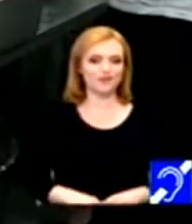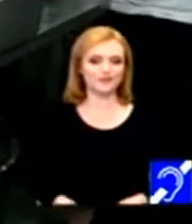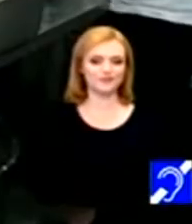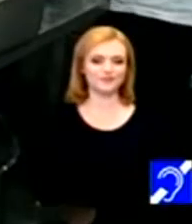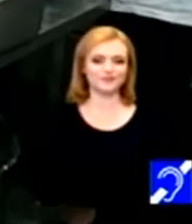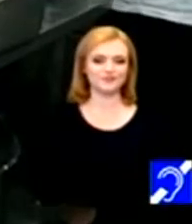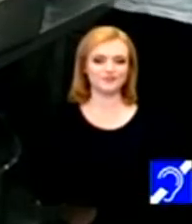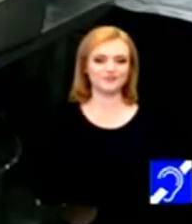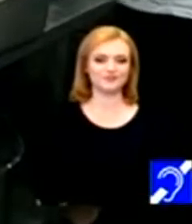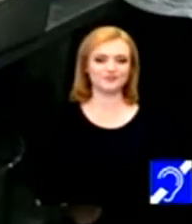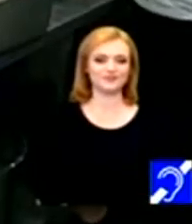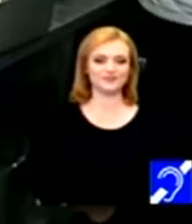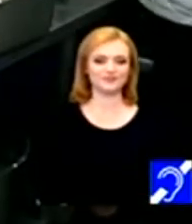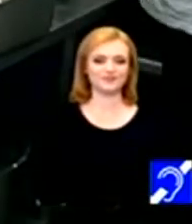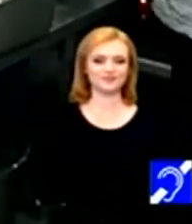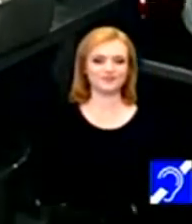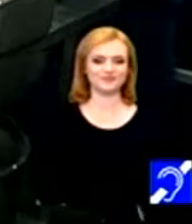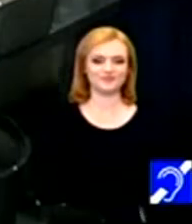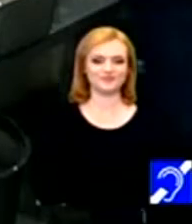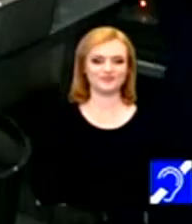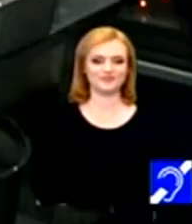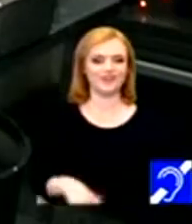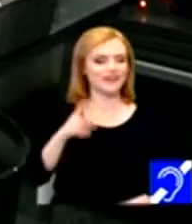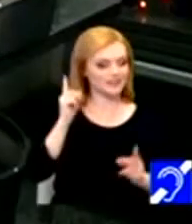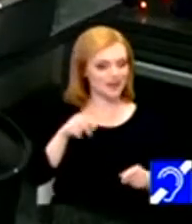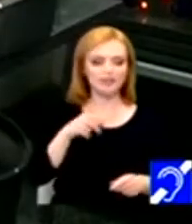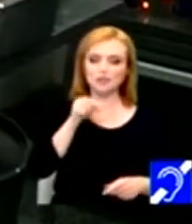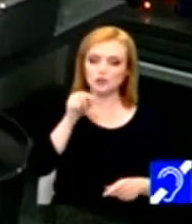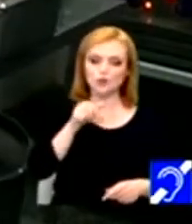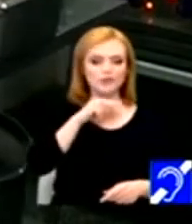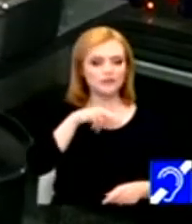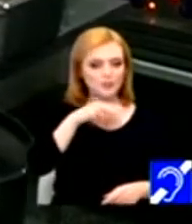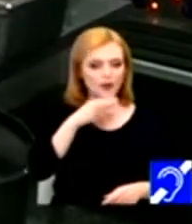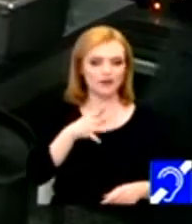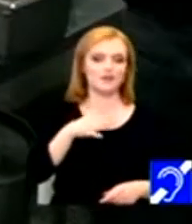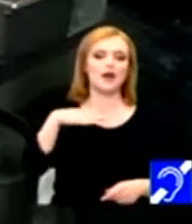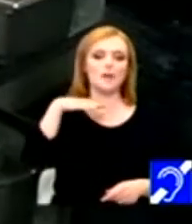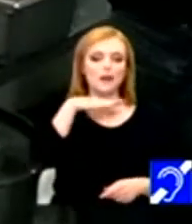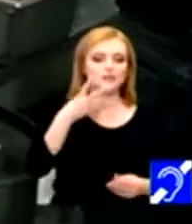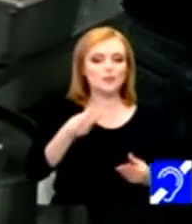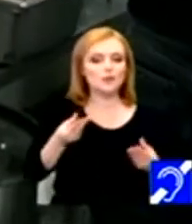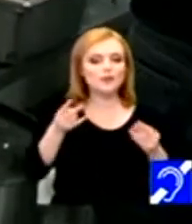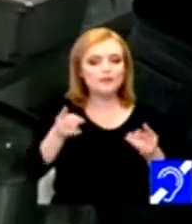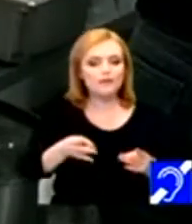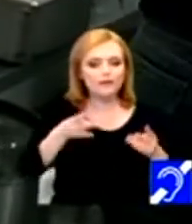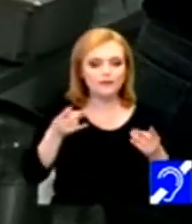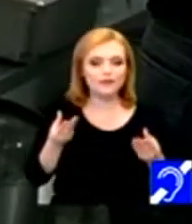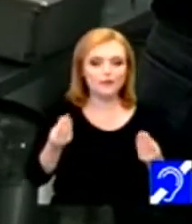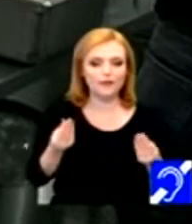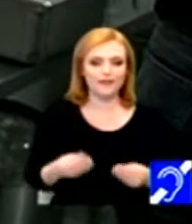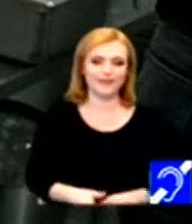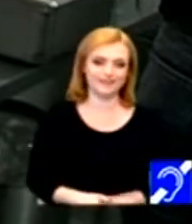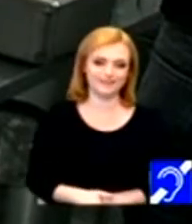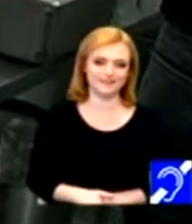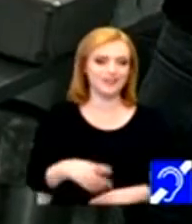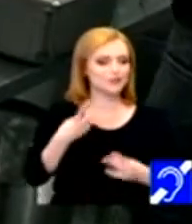prea puțin. Canto trebuie să fie, asta e ce mai bine, carne trebuie să fie mereu, nu trebuie să